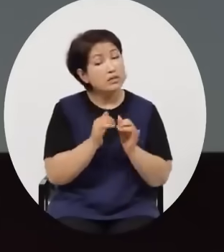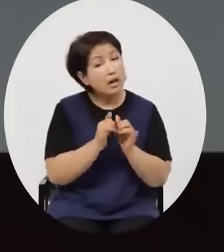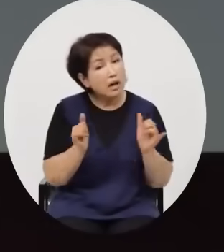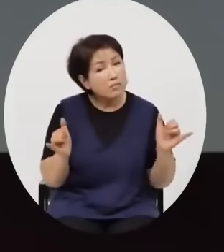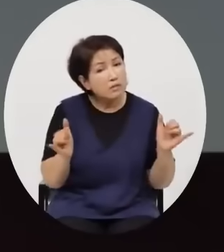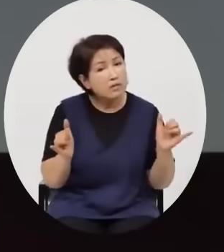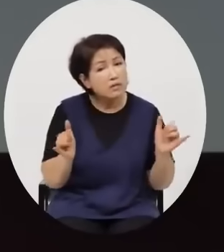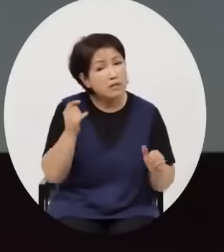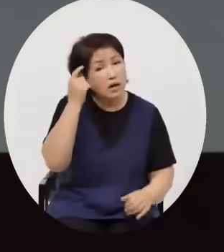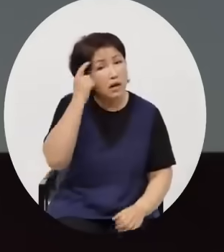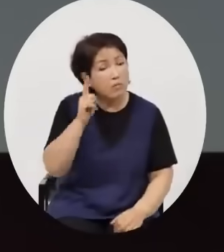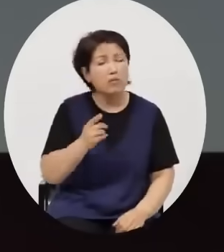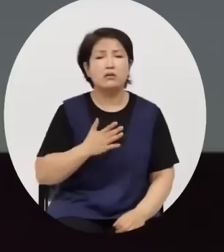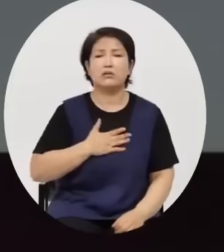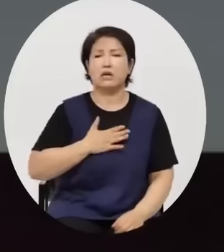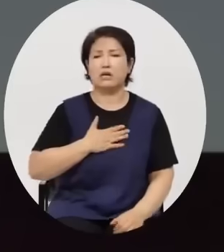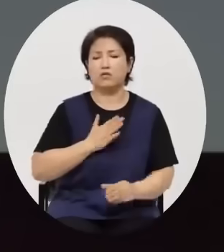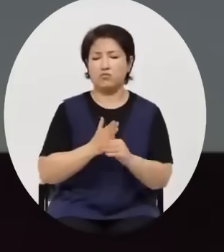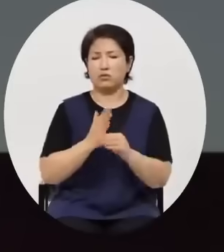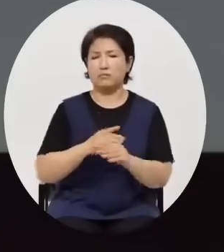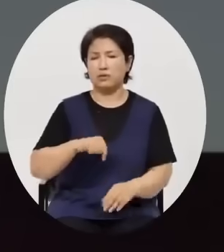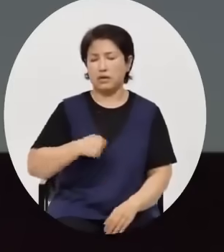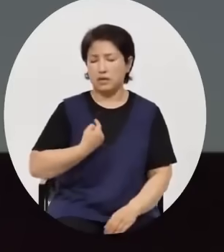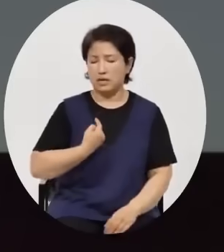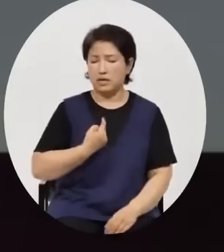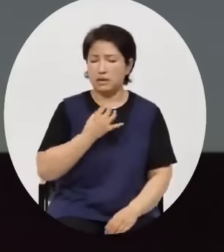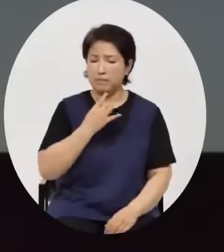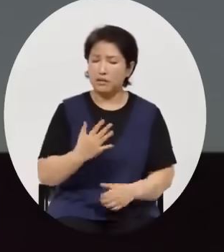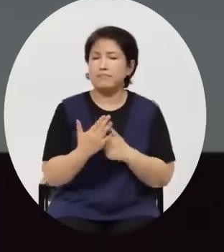모른다. 자기밖에 생각할 줄 모른다.